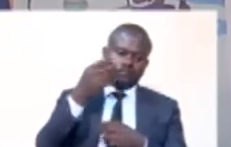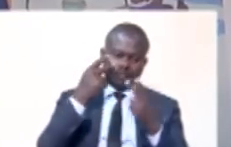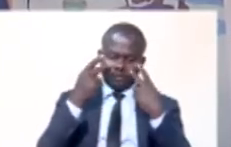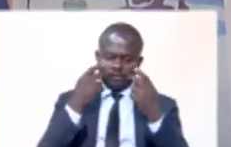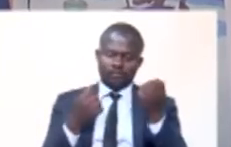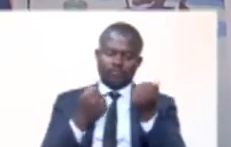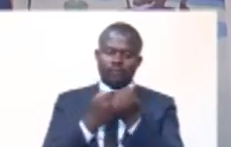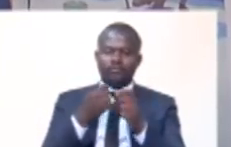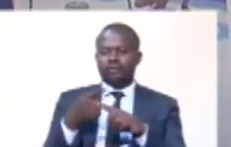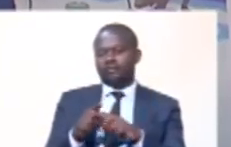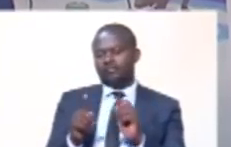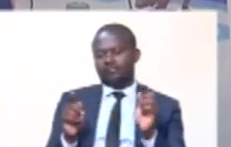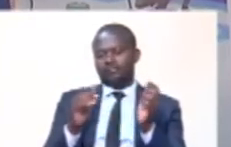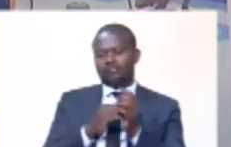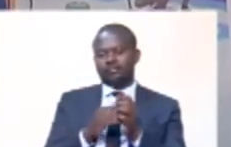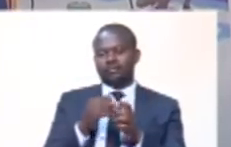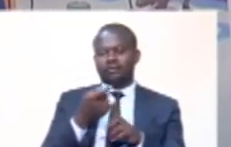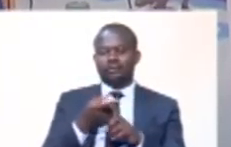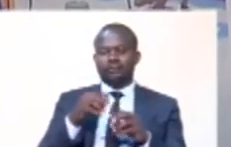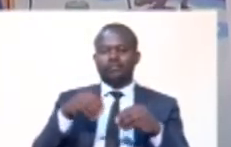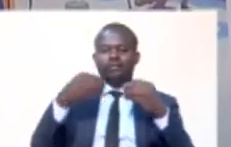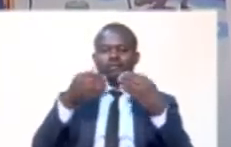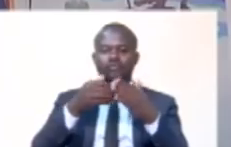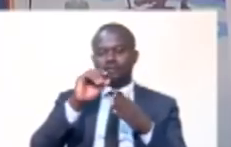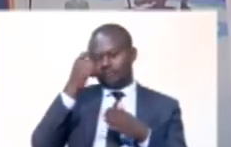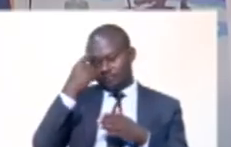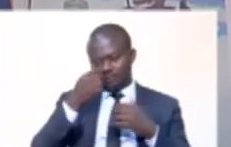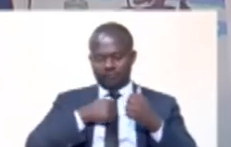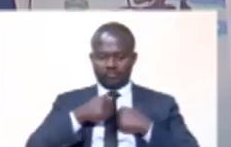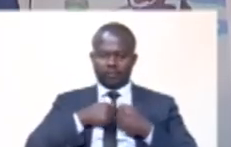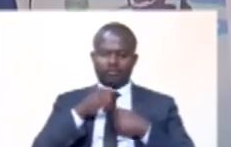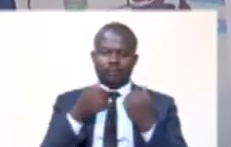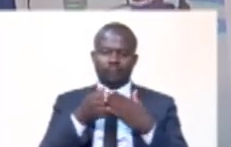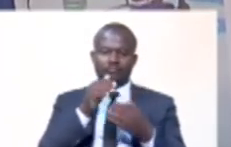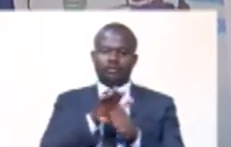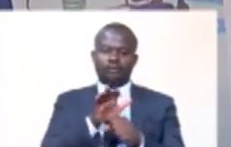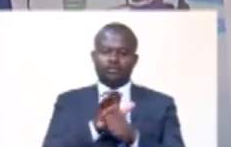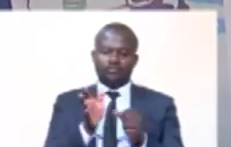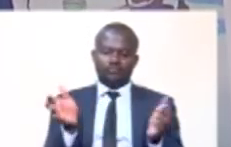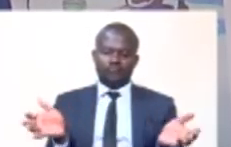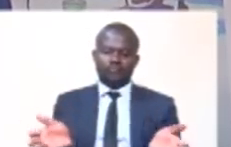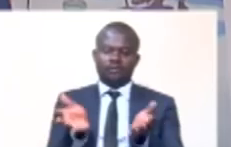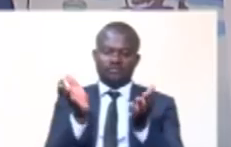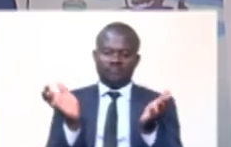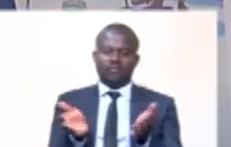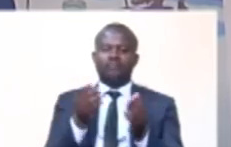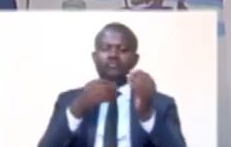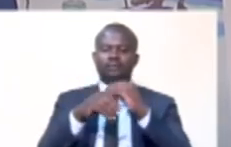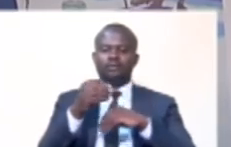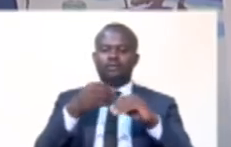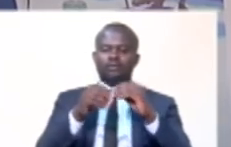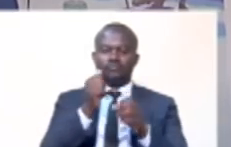ubufasha butandukanye bwatangwaga na leta y'u Rwanda, cyane cyane ikangurira abacuruzi gukora